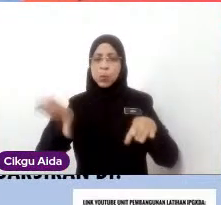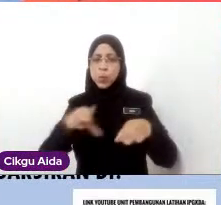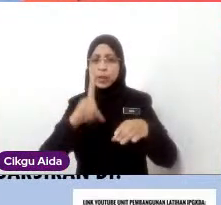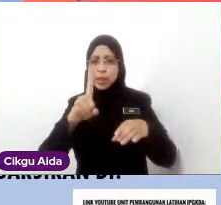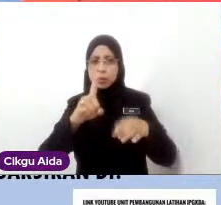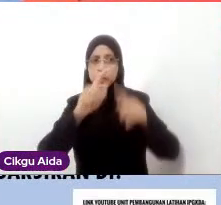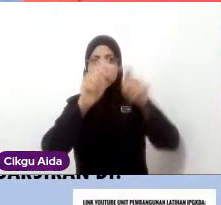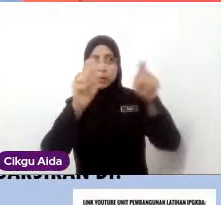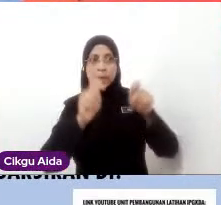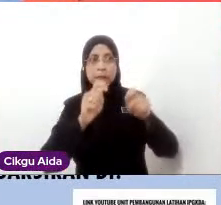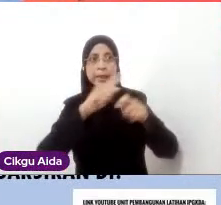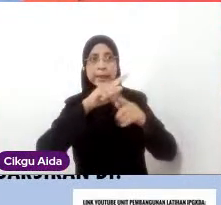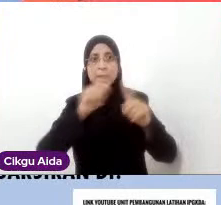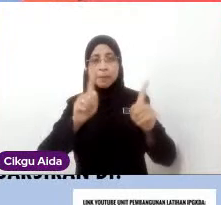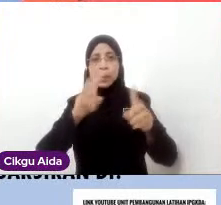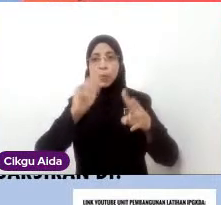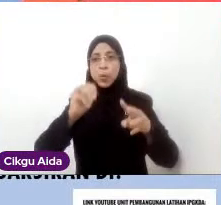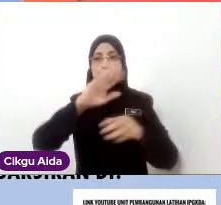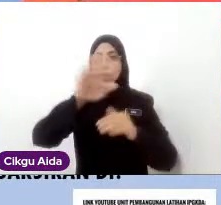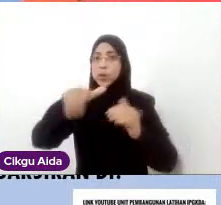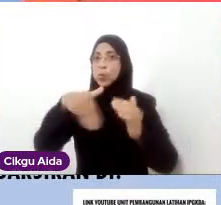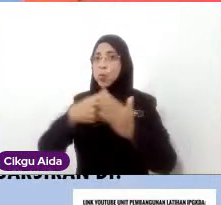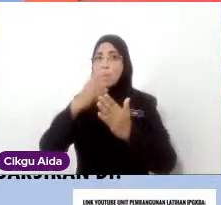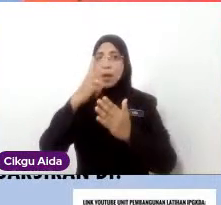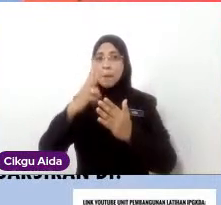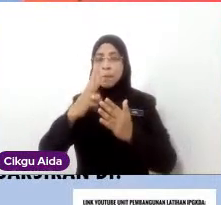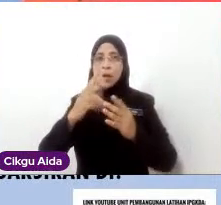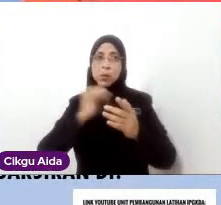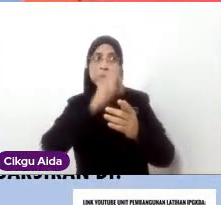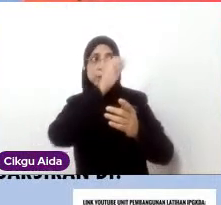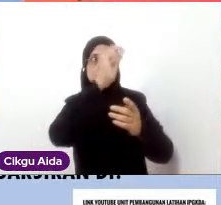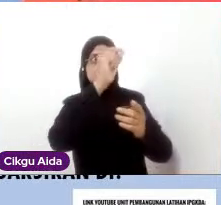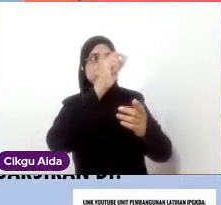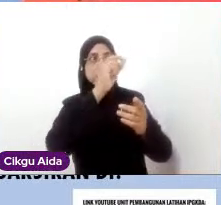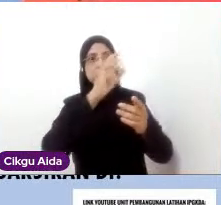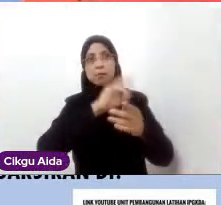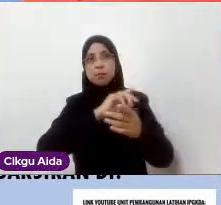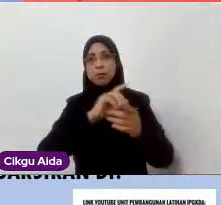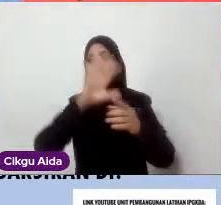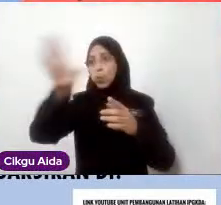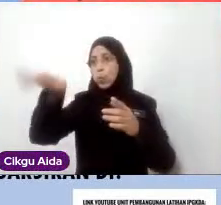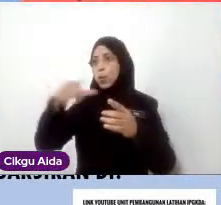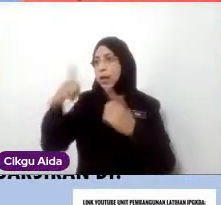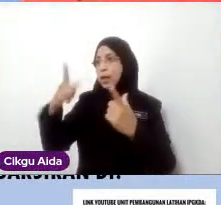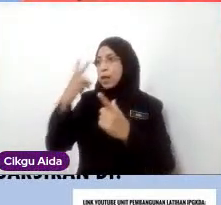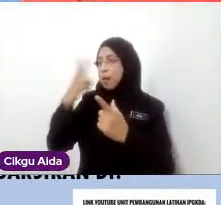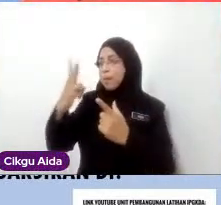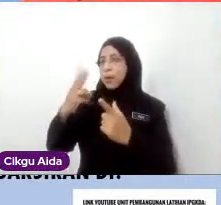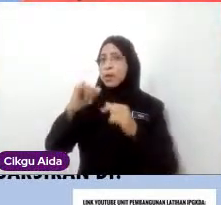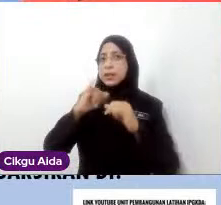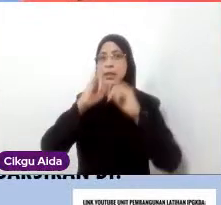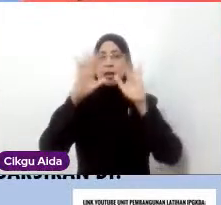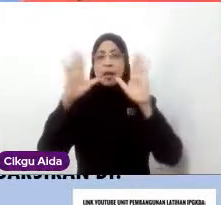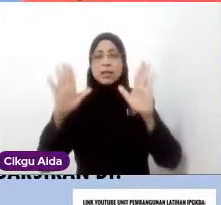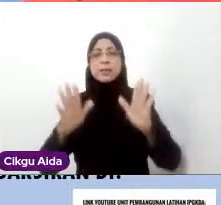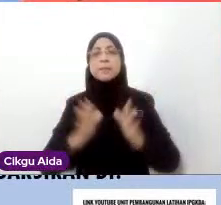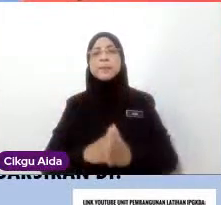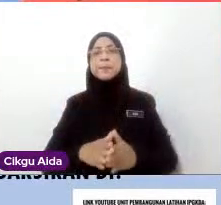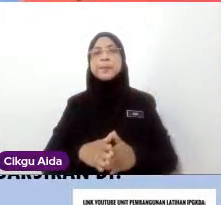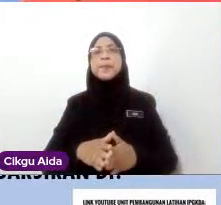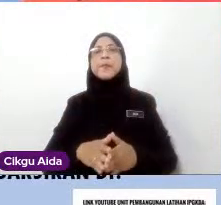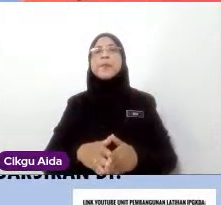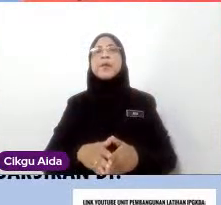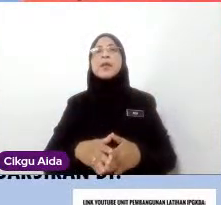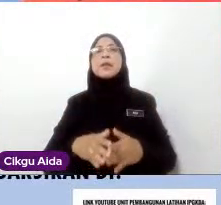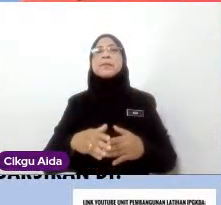Jadi itulah terciptalah MyD ni, sudut MD. Okey, jadi pertama sekali adalah untuk